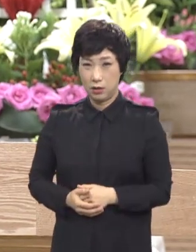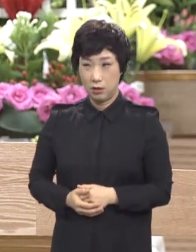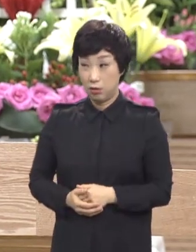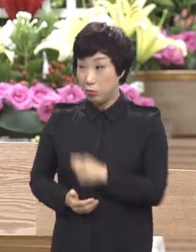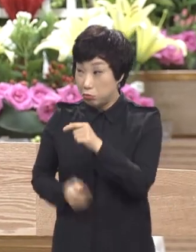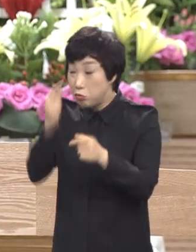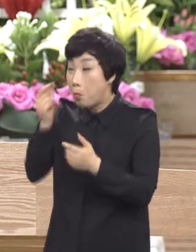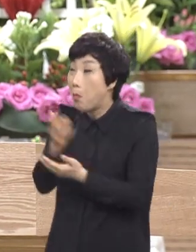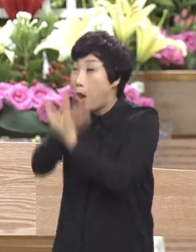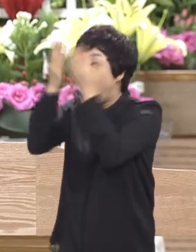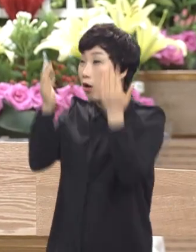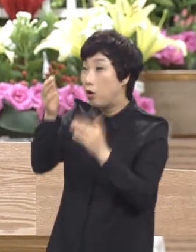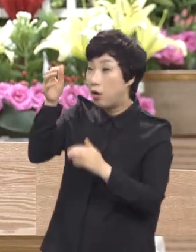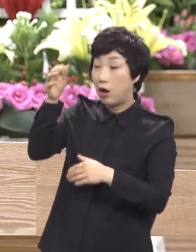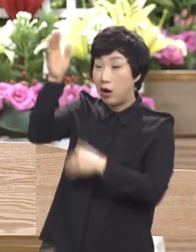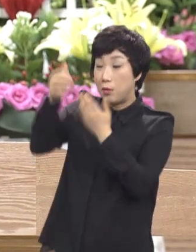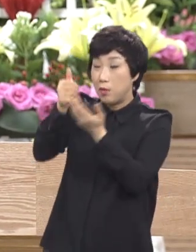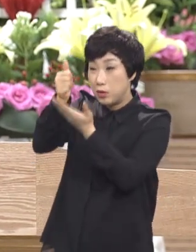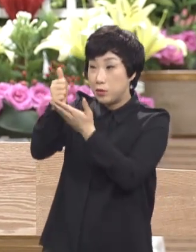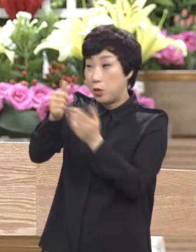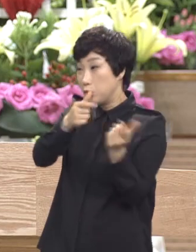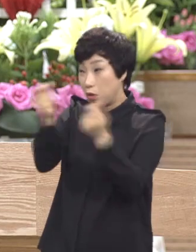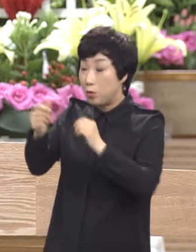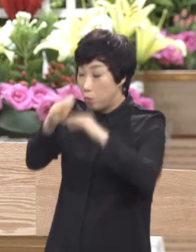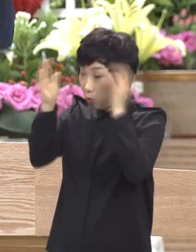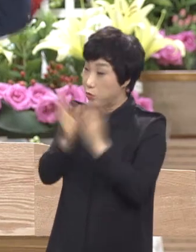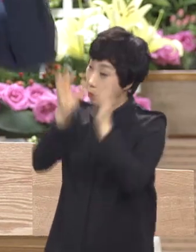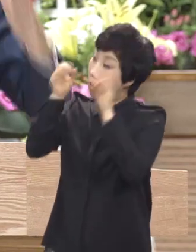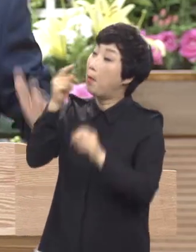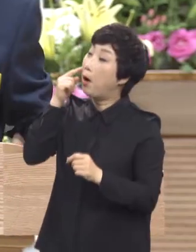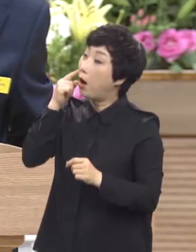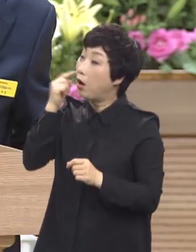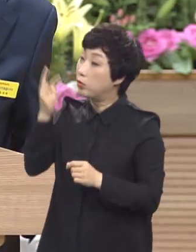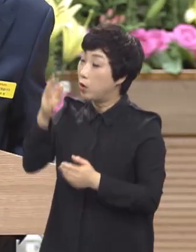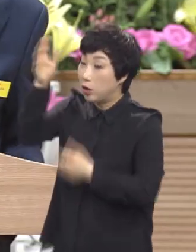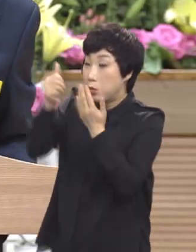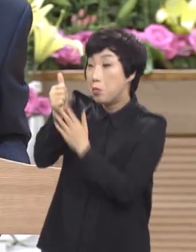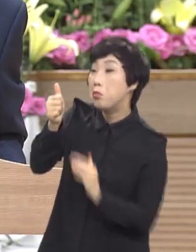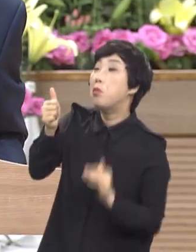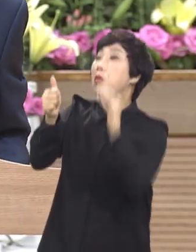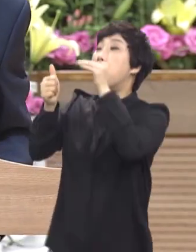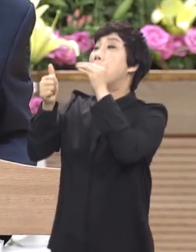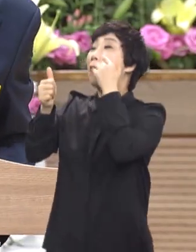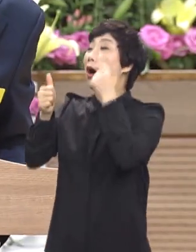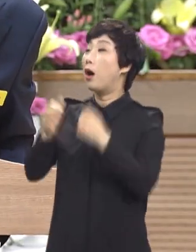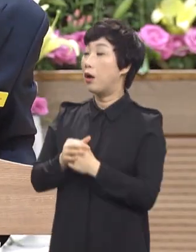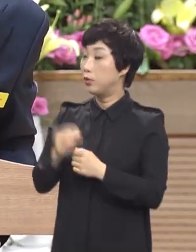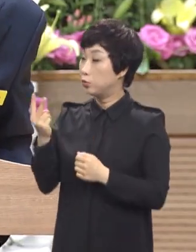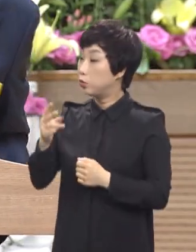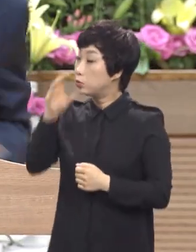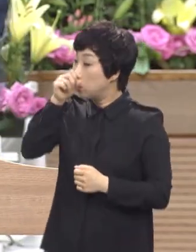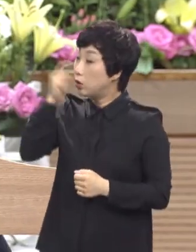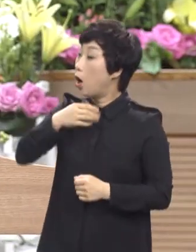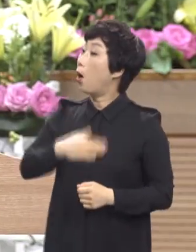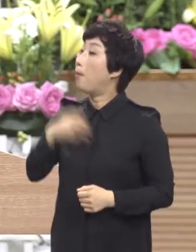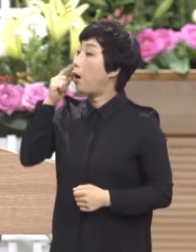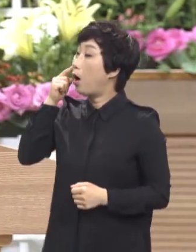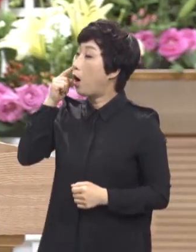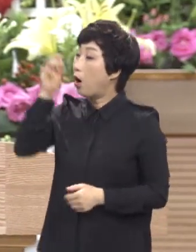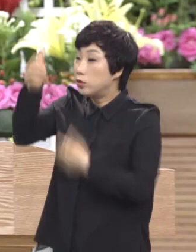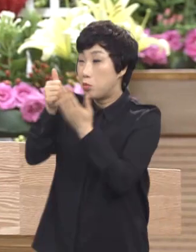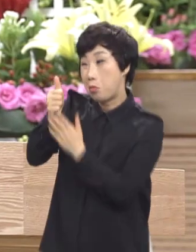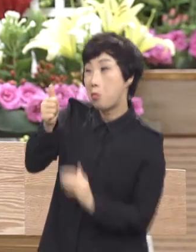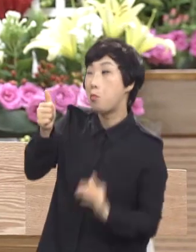네가 눈이 밝아져서 다 봐봐라. 네가 하나님처럼 돼봐라. 선악을 분별해봐라. 네가